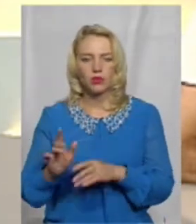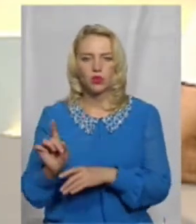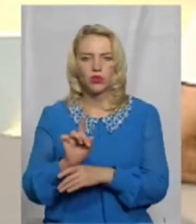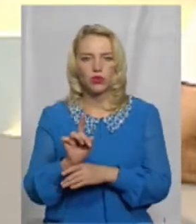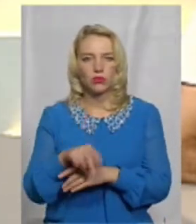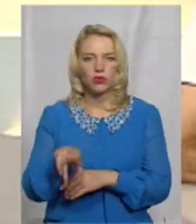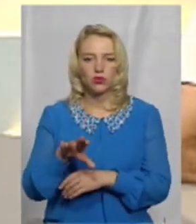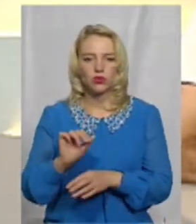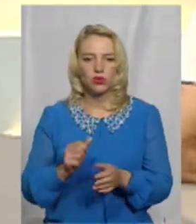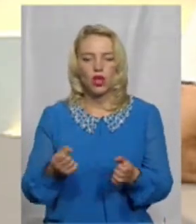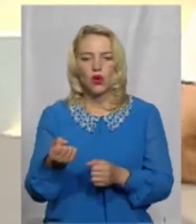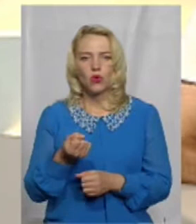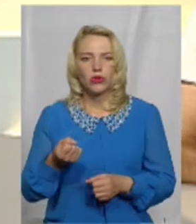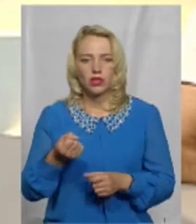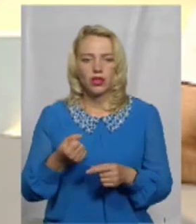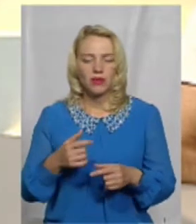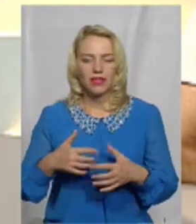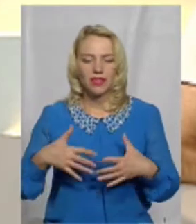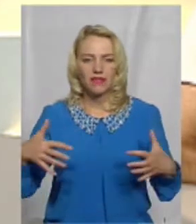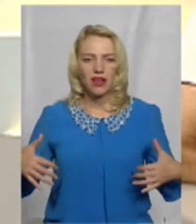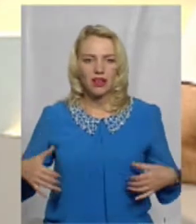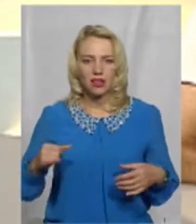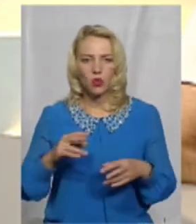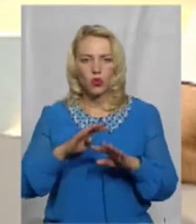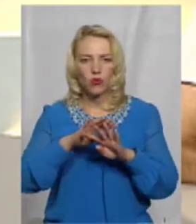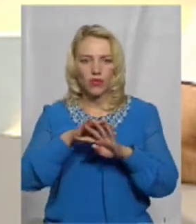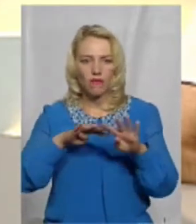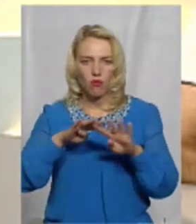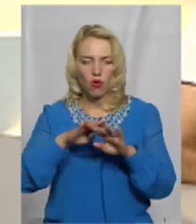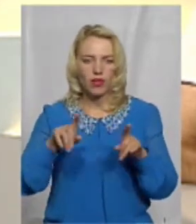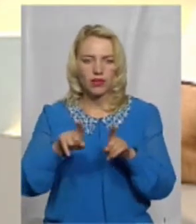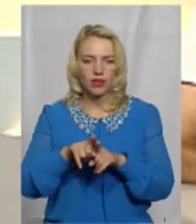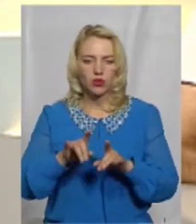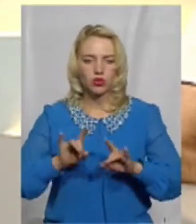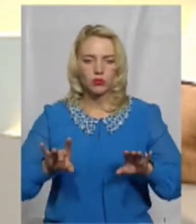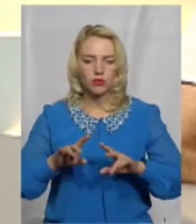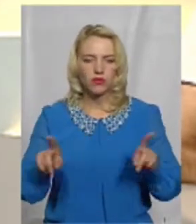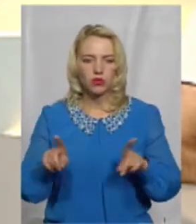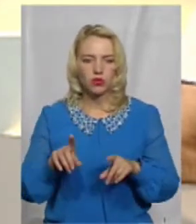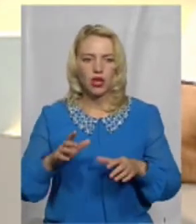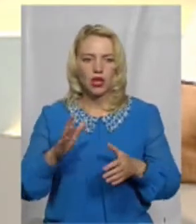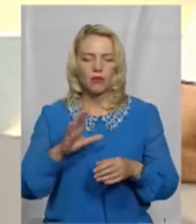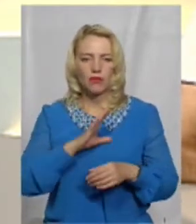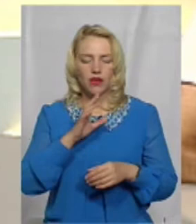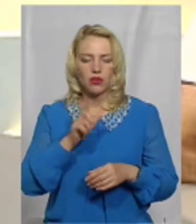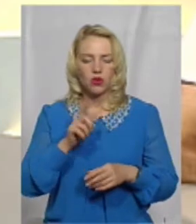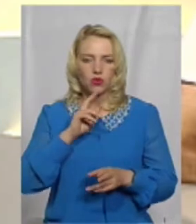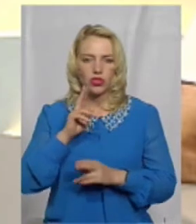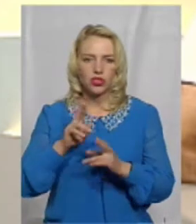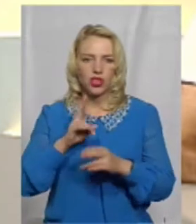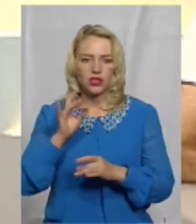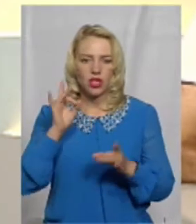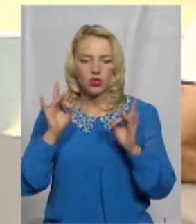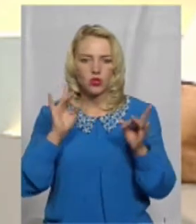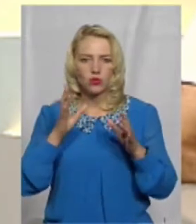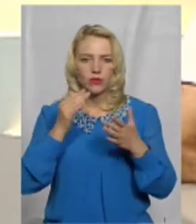норми щодо утримання диких тварин в неволі, а також розповів, що буває, люди жаліються йому на шум